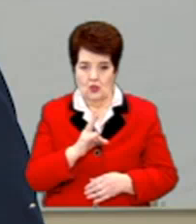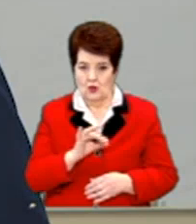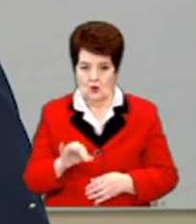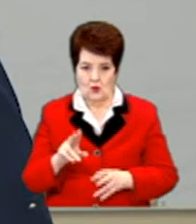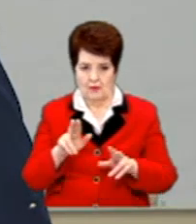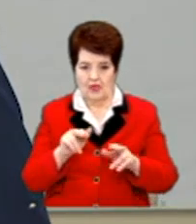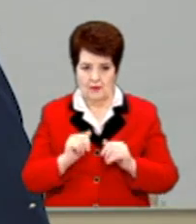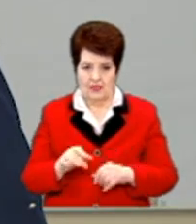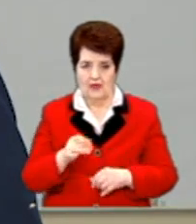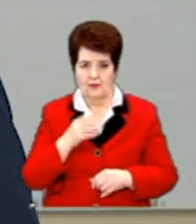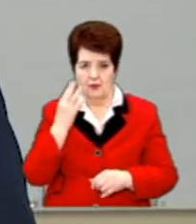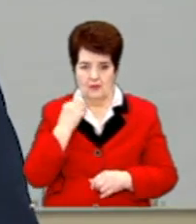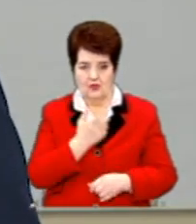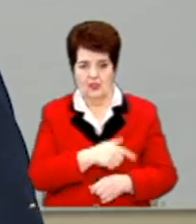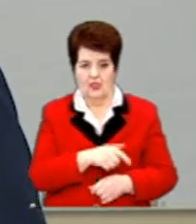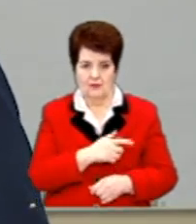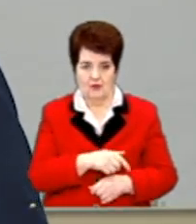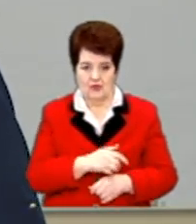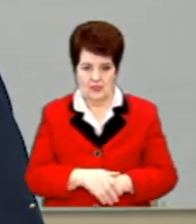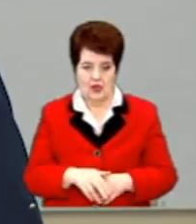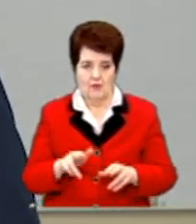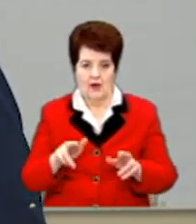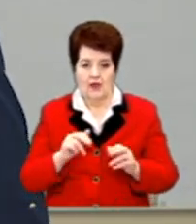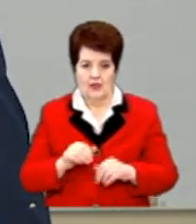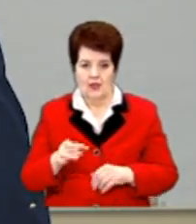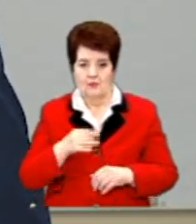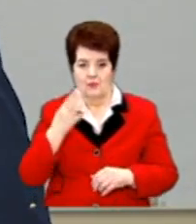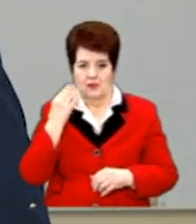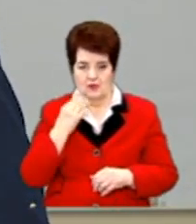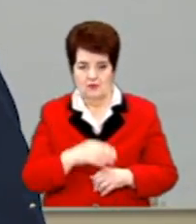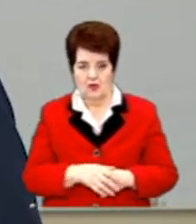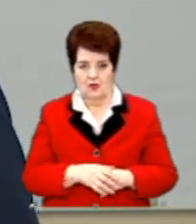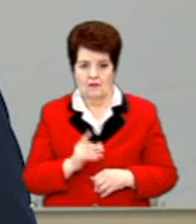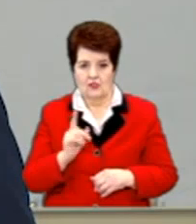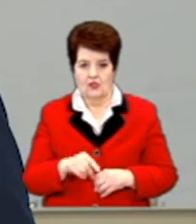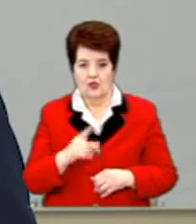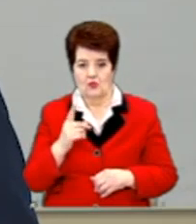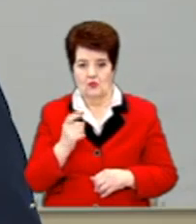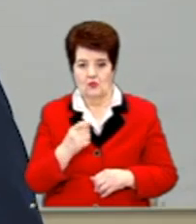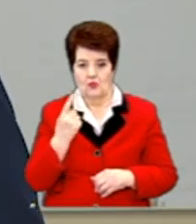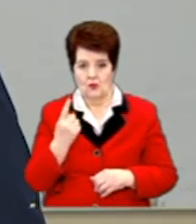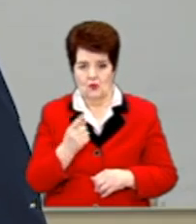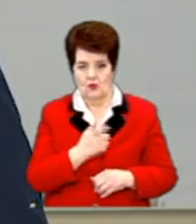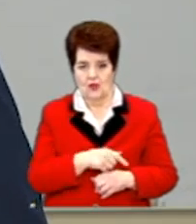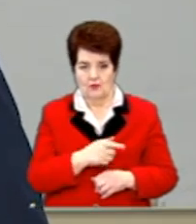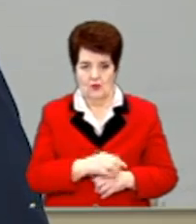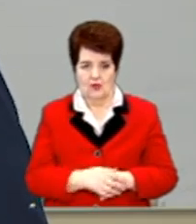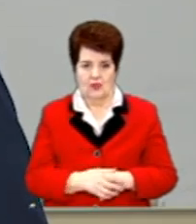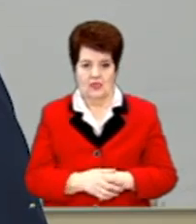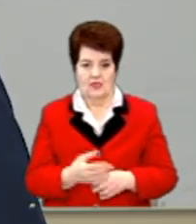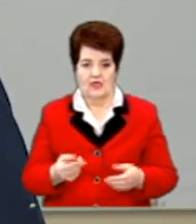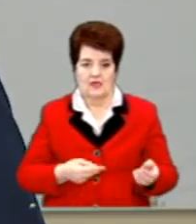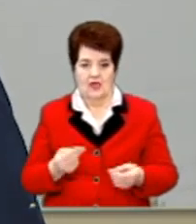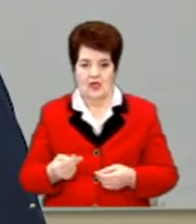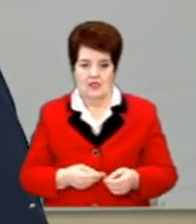Parlamentul Republicii Moldova, doar deputații, de aceea că Parlamentul Republicii Moldova, pe lângă la acei 101 deputați, este și